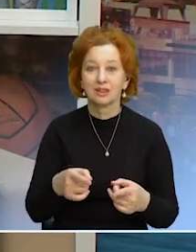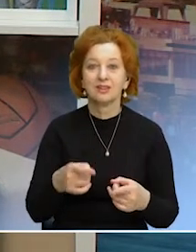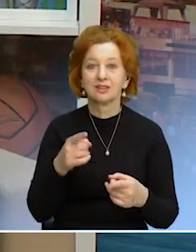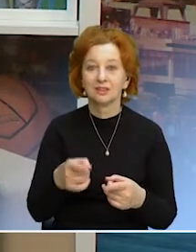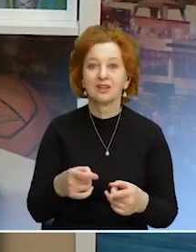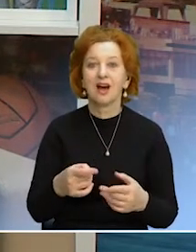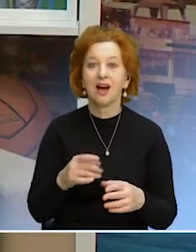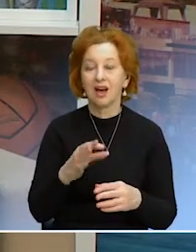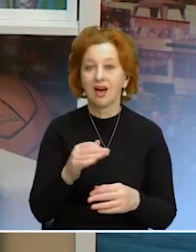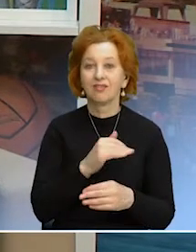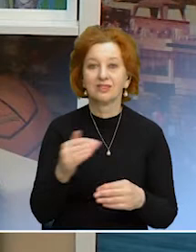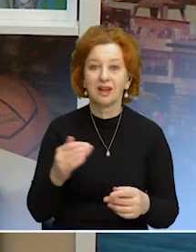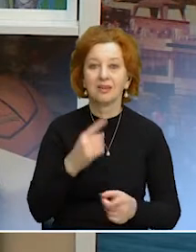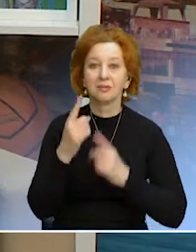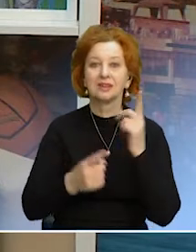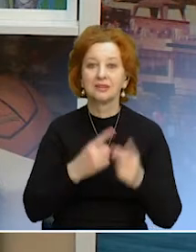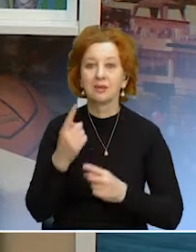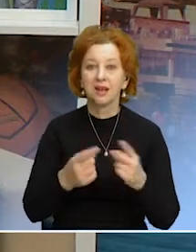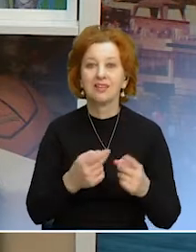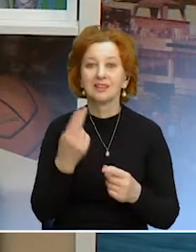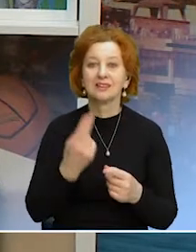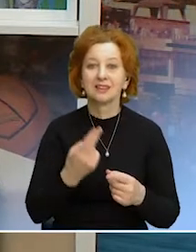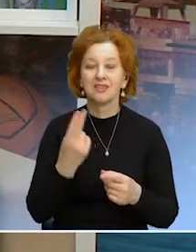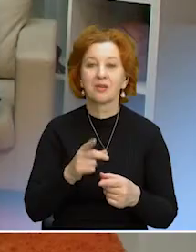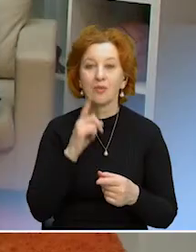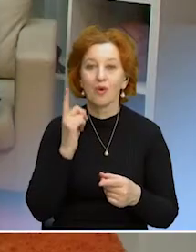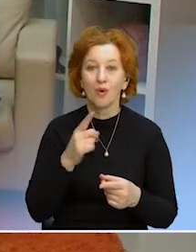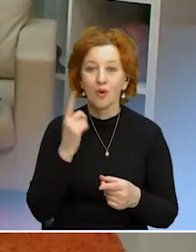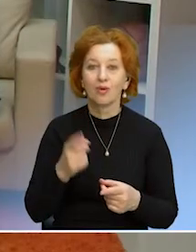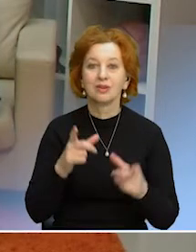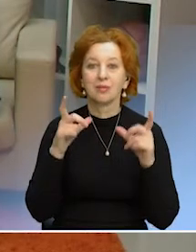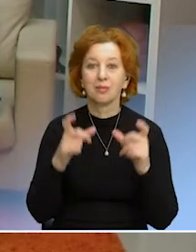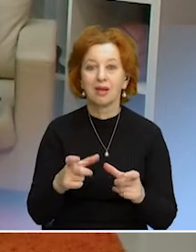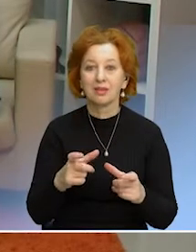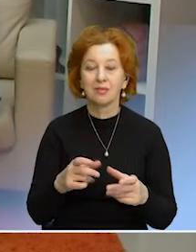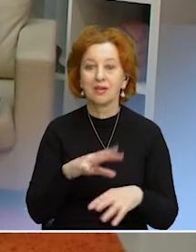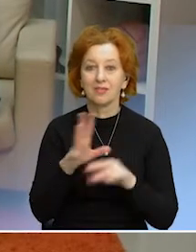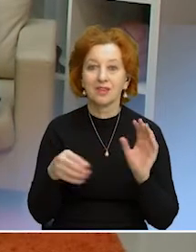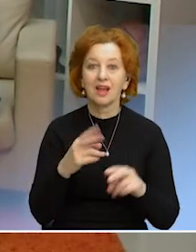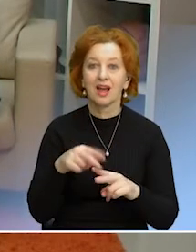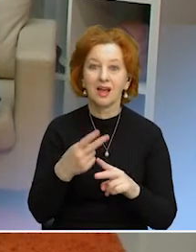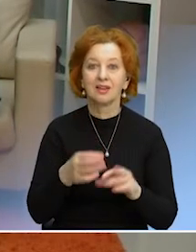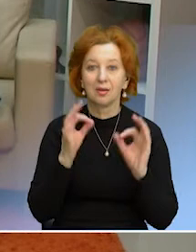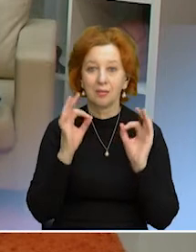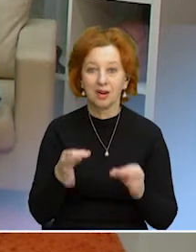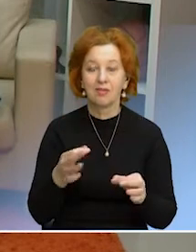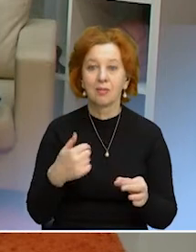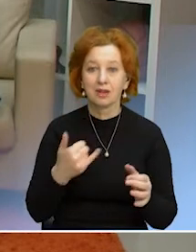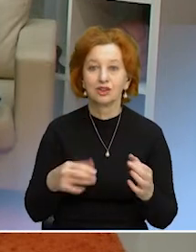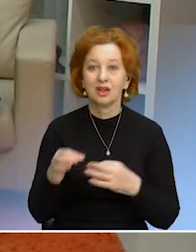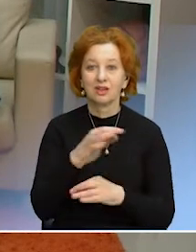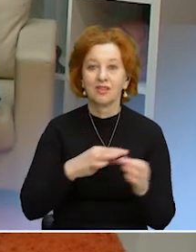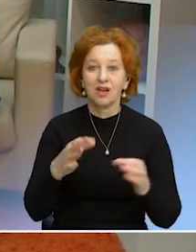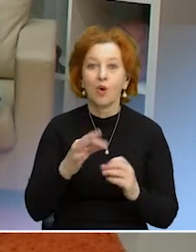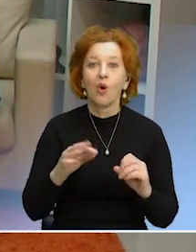скажем так, к официальным периодическим изменениям цифры? Вот что молодость, там, зрелость. Вот вы считаете, что правильно как-то распределять это? Вы вот сейчас говорили тут